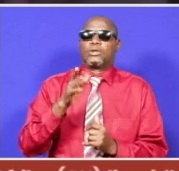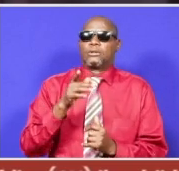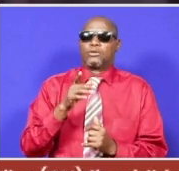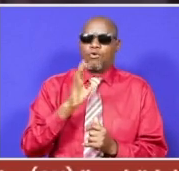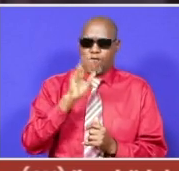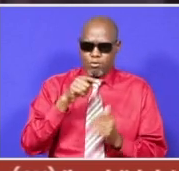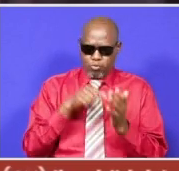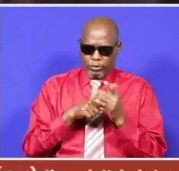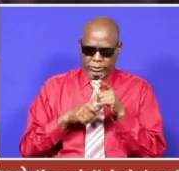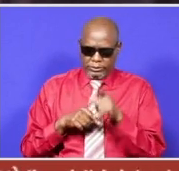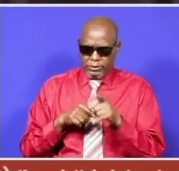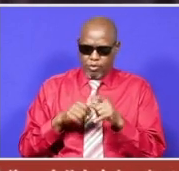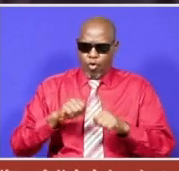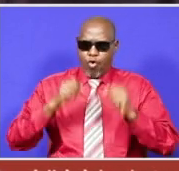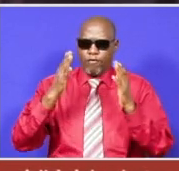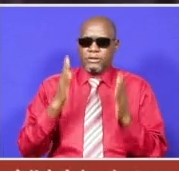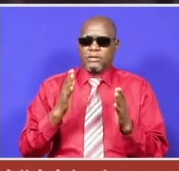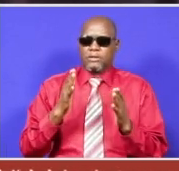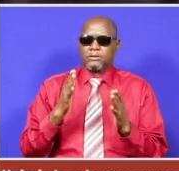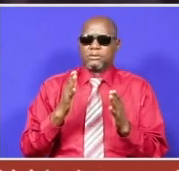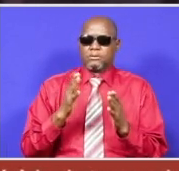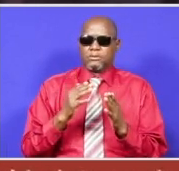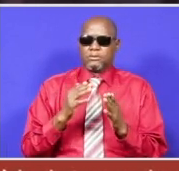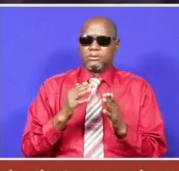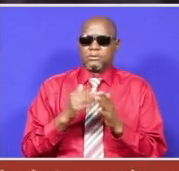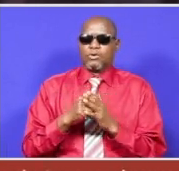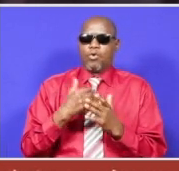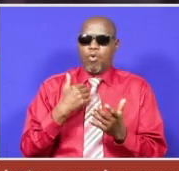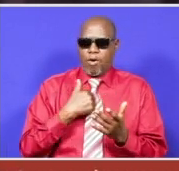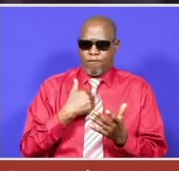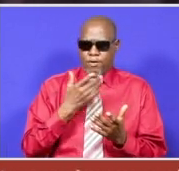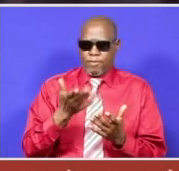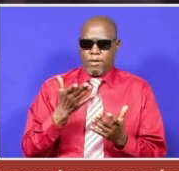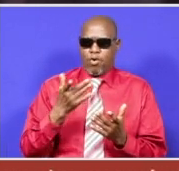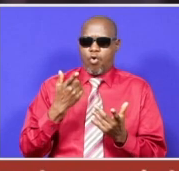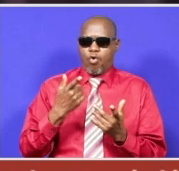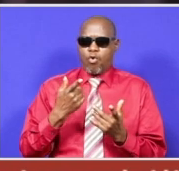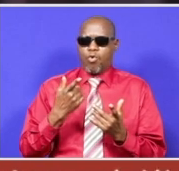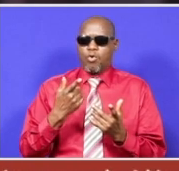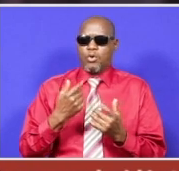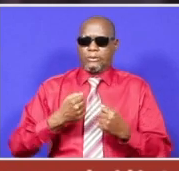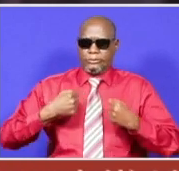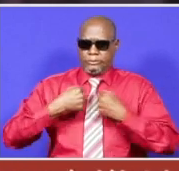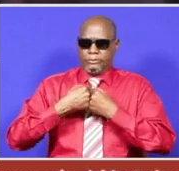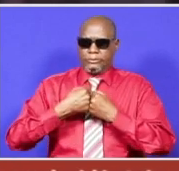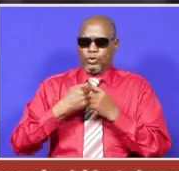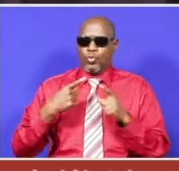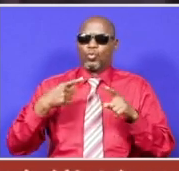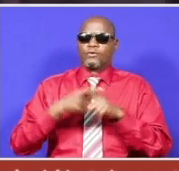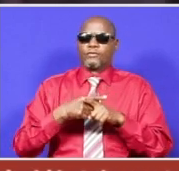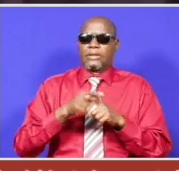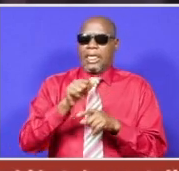regard, officers abetting, concealing, or colluding with any person to